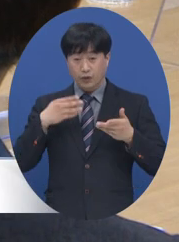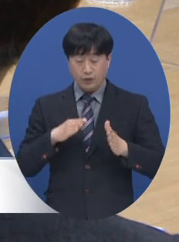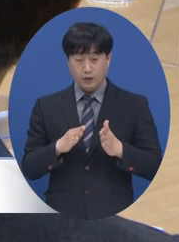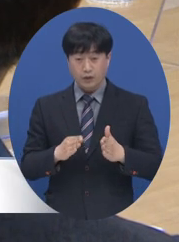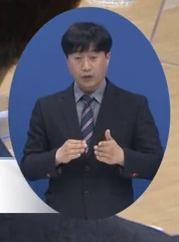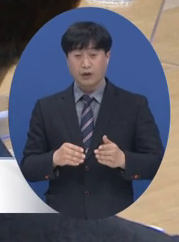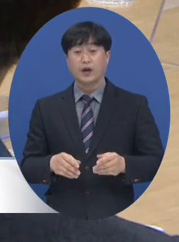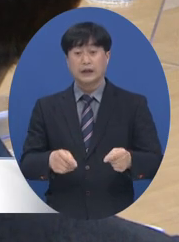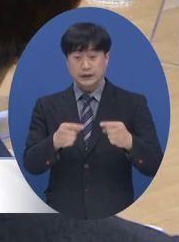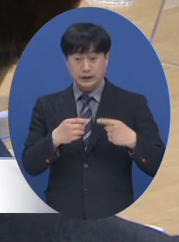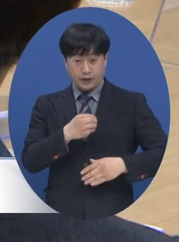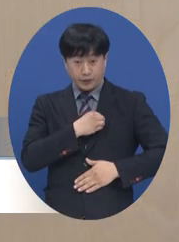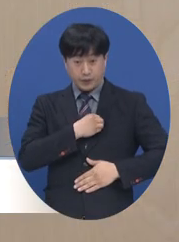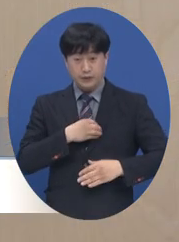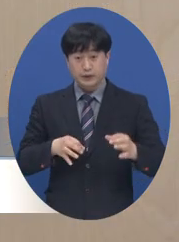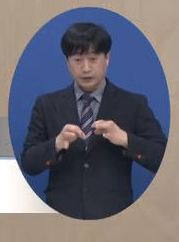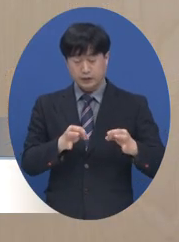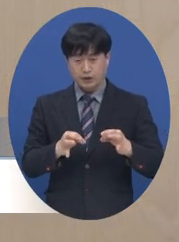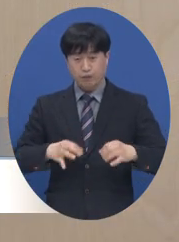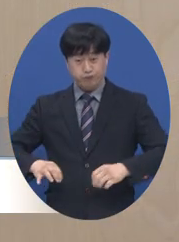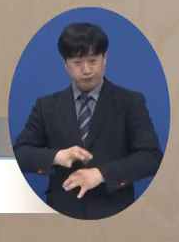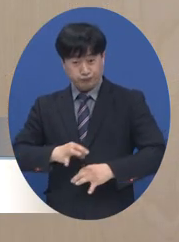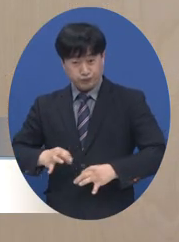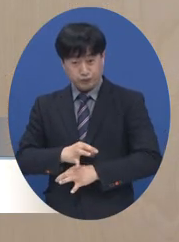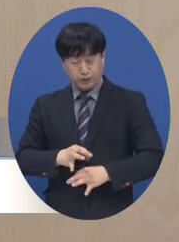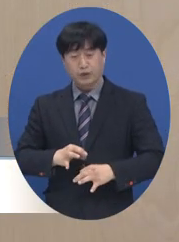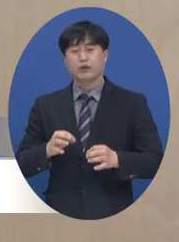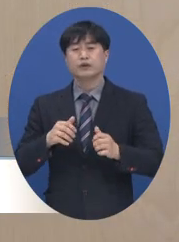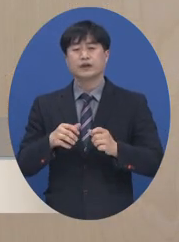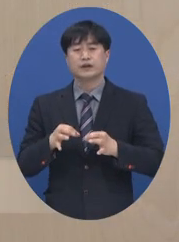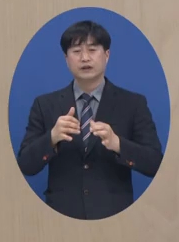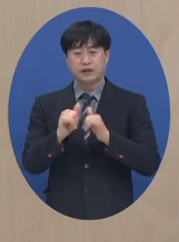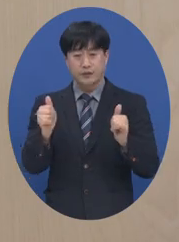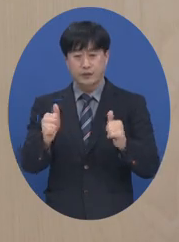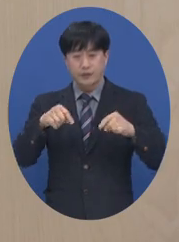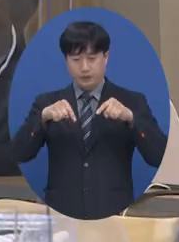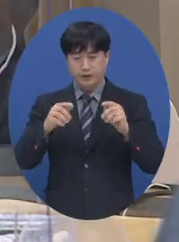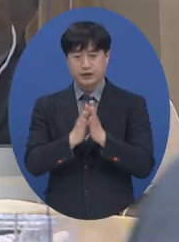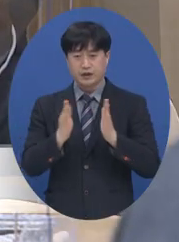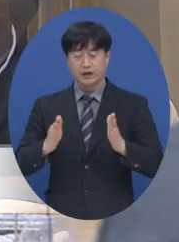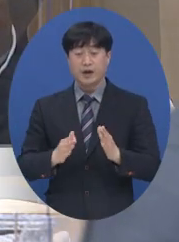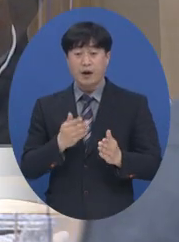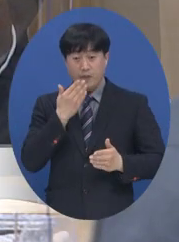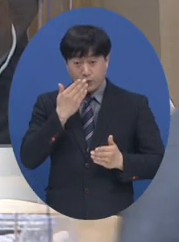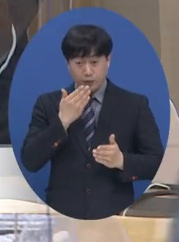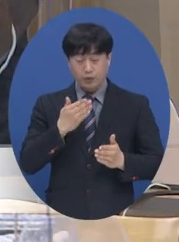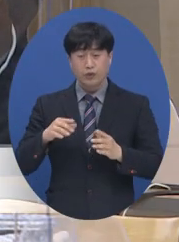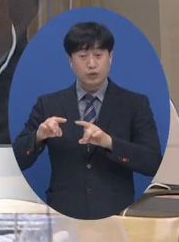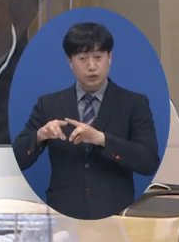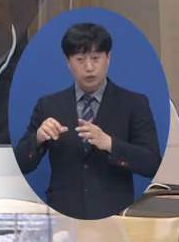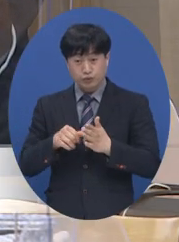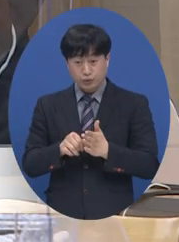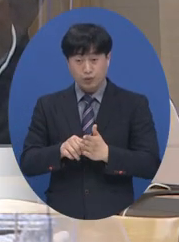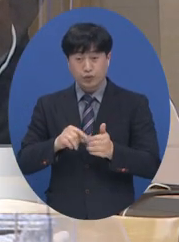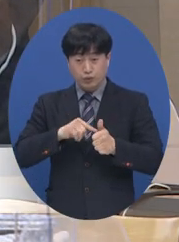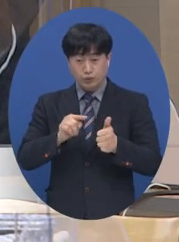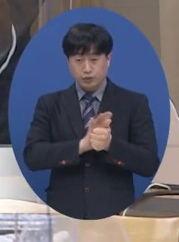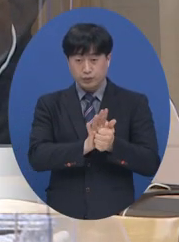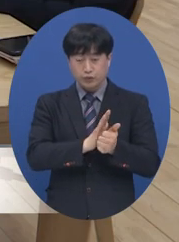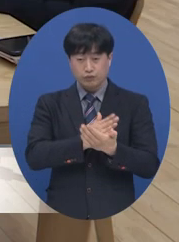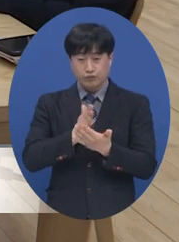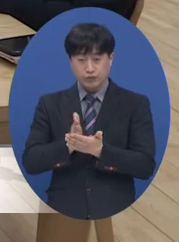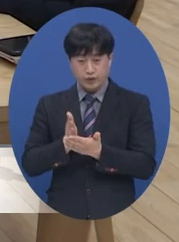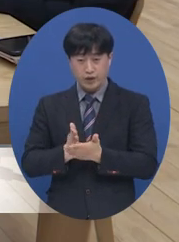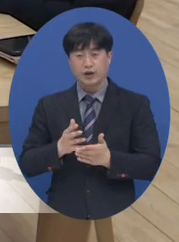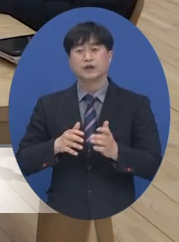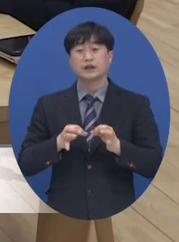경기도가 가맹점과 대리점 분야 불공정 피해를 입은 점주들과 간담회를 열었습니다. 외식업과 전자제품, 교육 서비스업 등